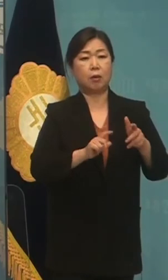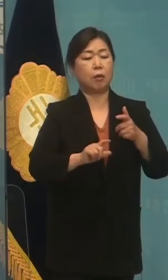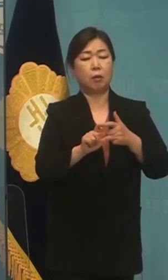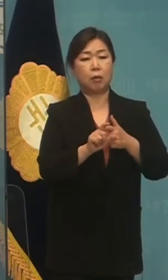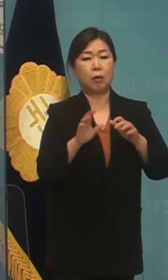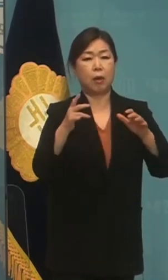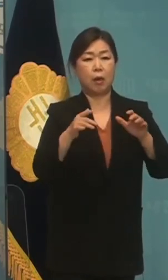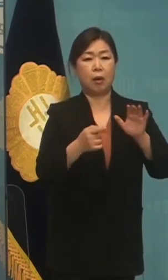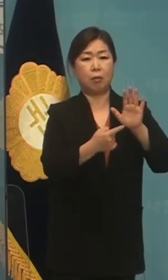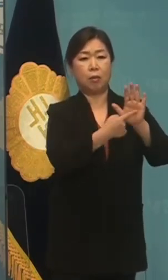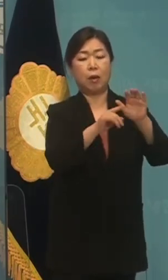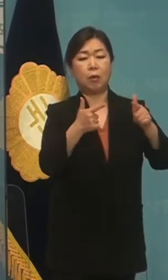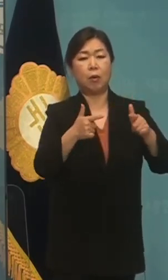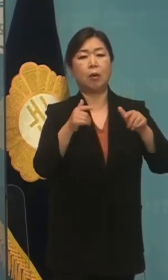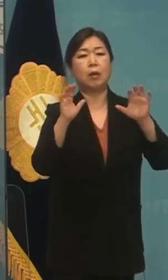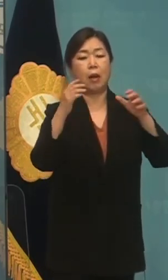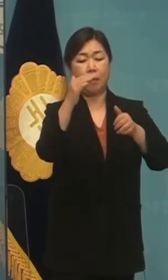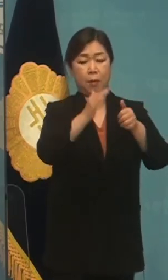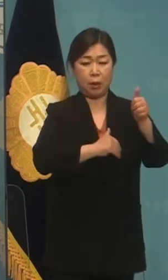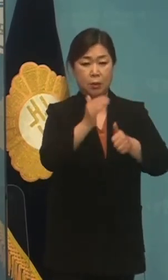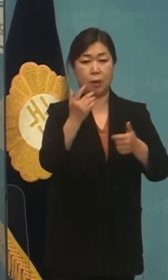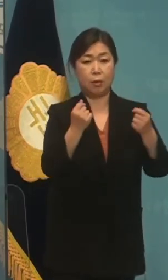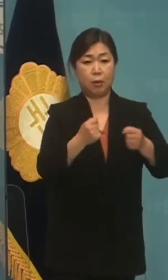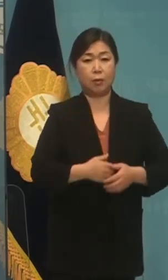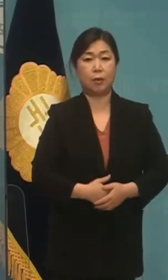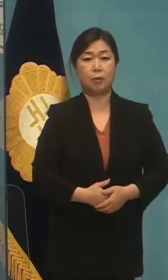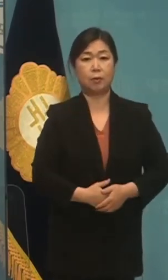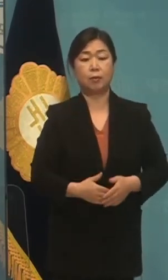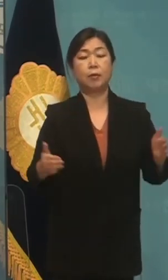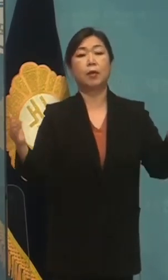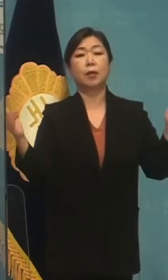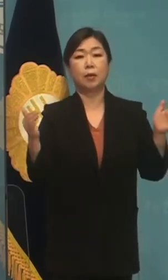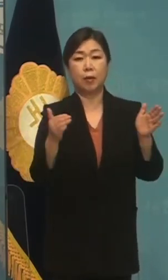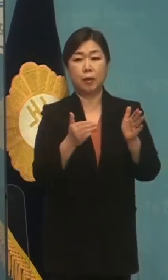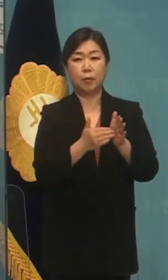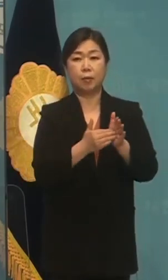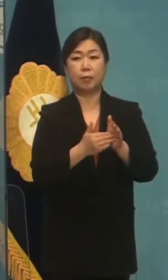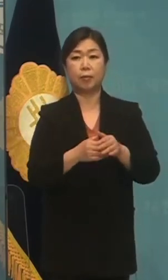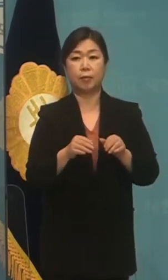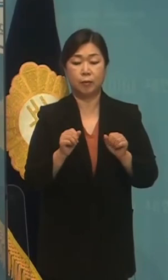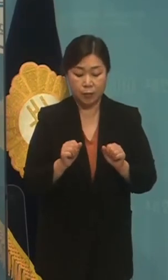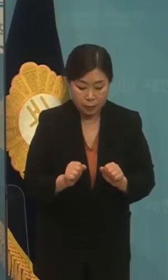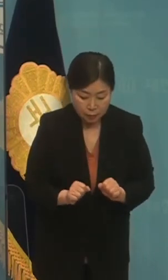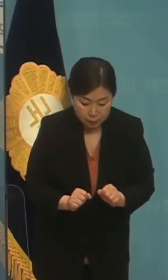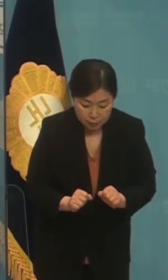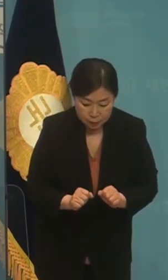선양이 아니라 국가 망신입니다. 네, 브리핑 마치겠습니다.